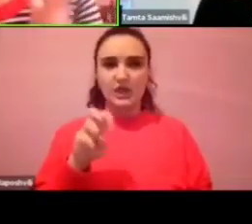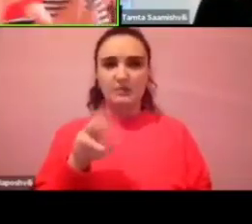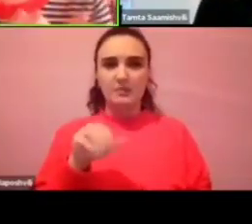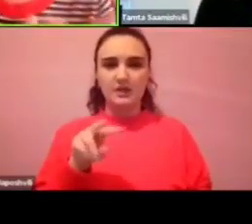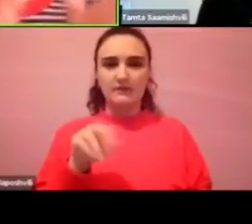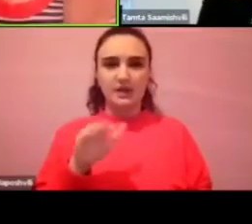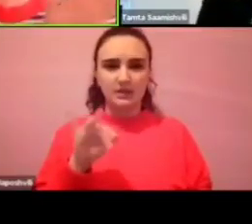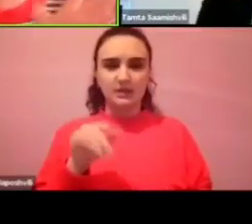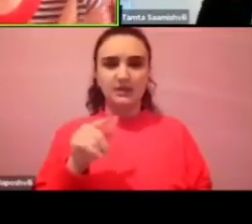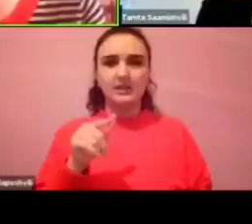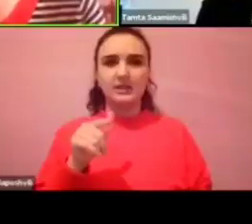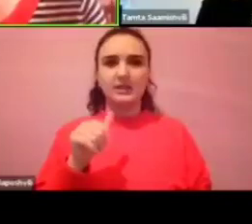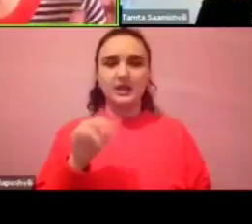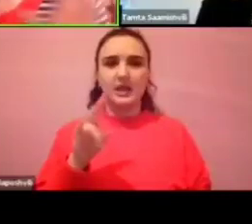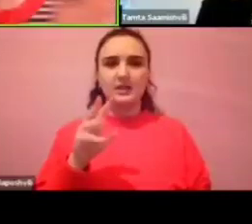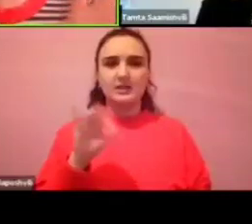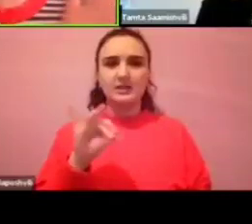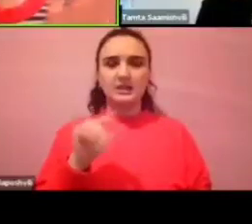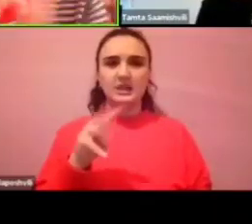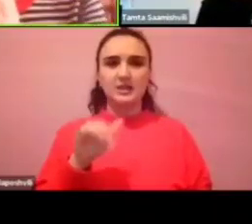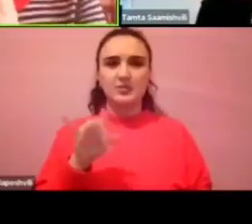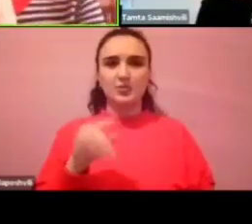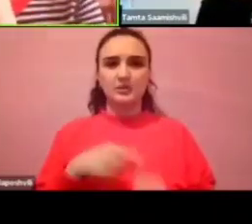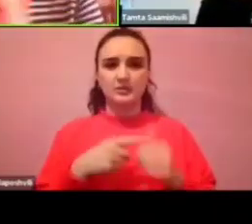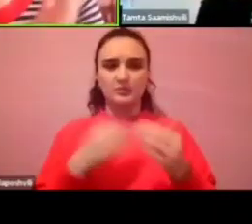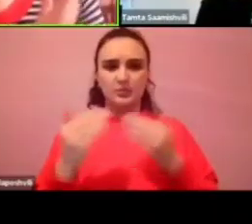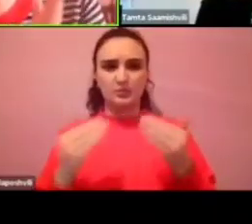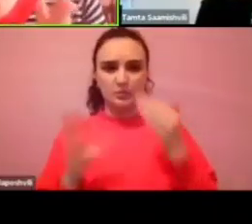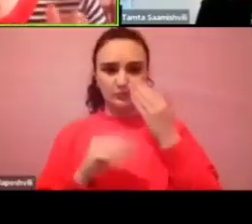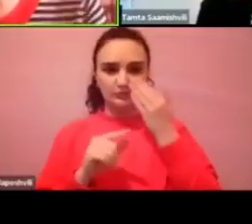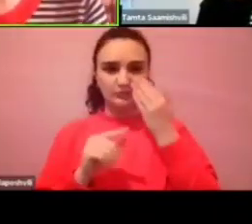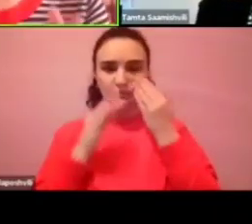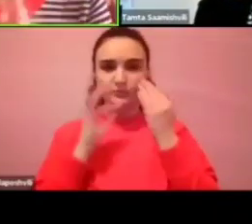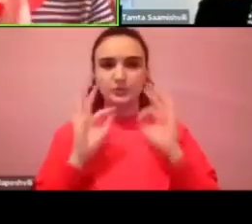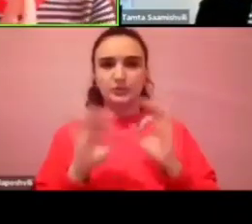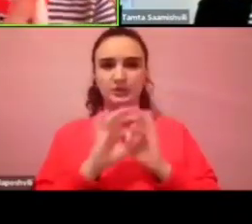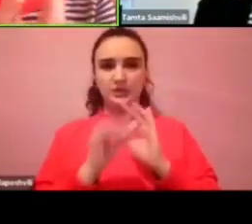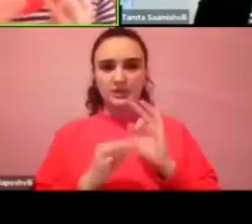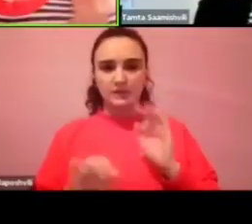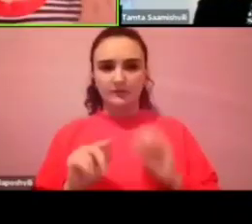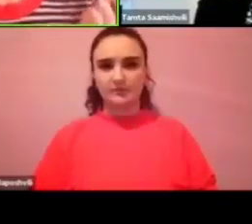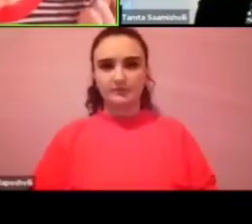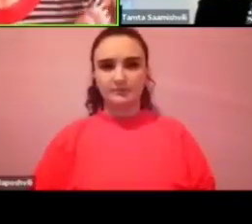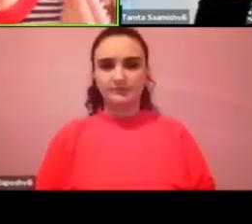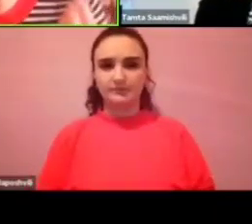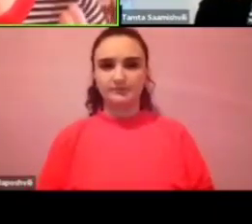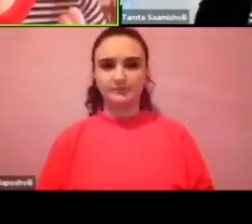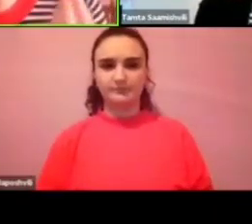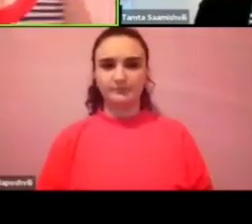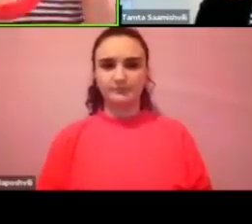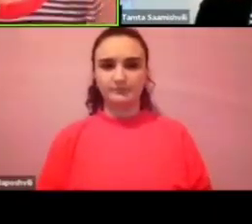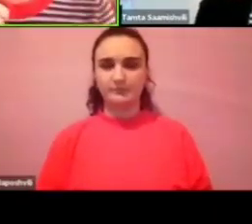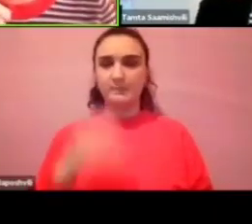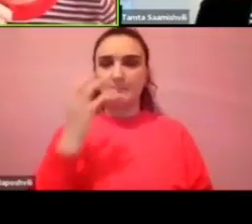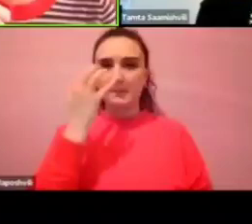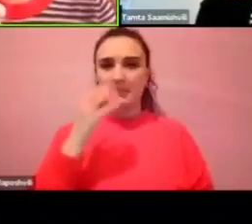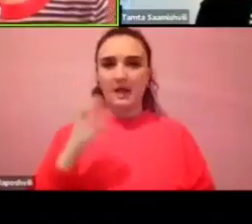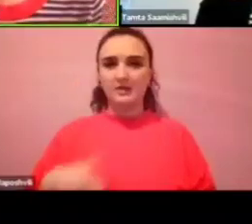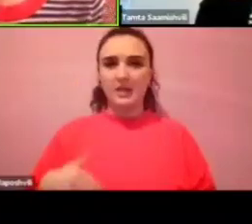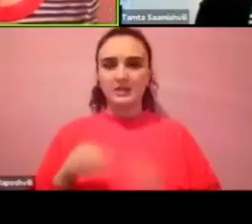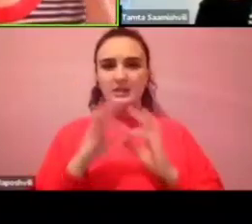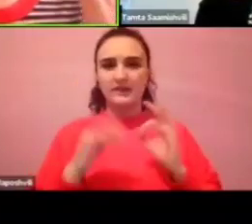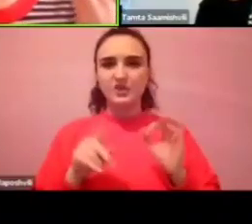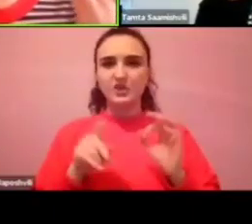განივი, გაღმავალი, სიგმური კოლინჯი, ესეთი რაღაცა. მე სწორი ნაწლავი, კიდე ბრმა ნაწლავიდან გამოდის